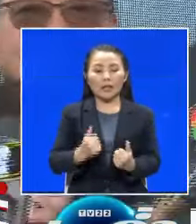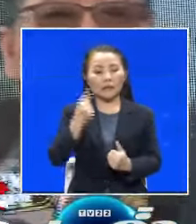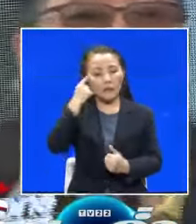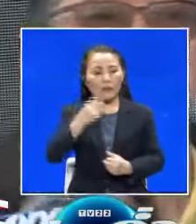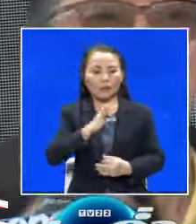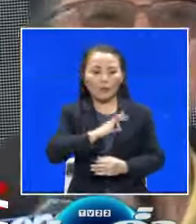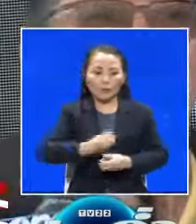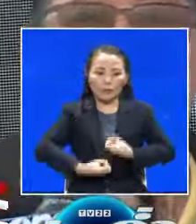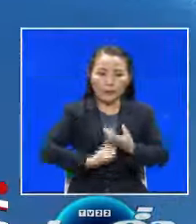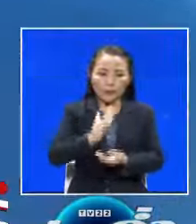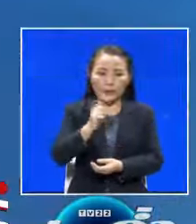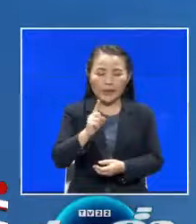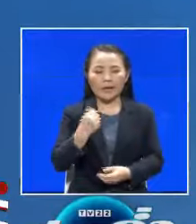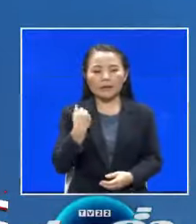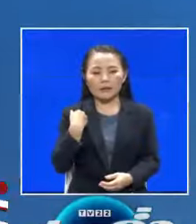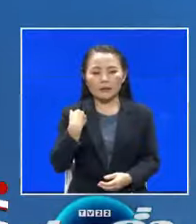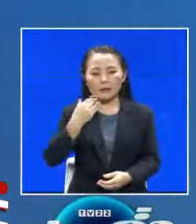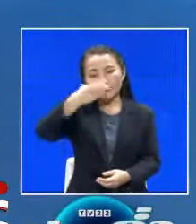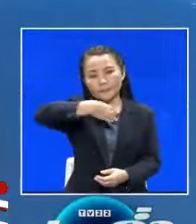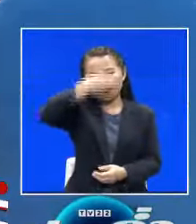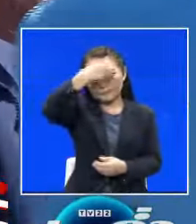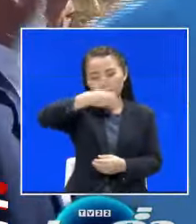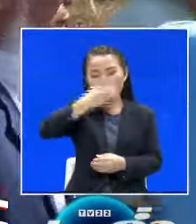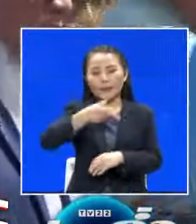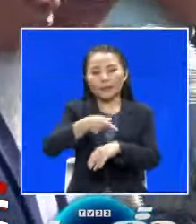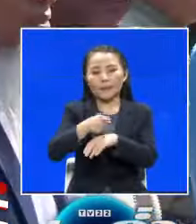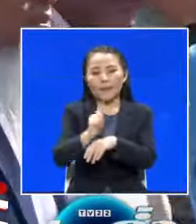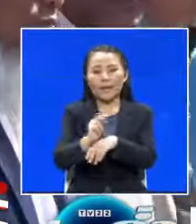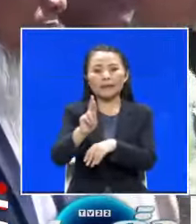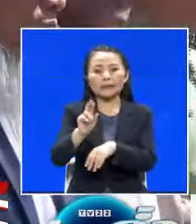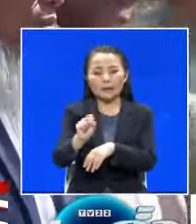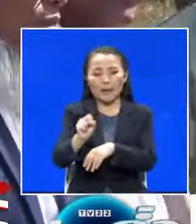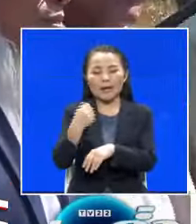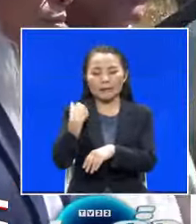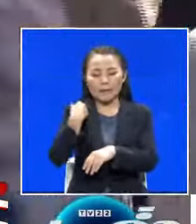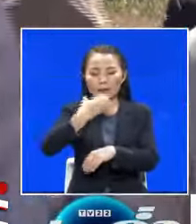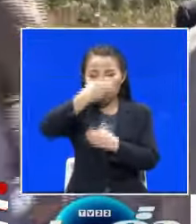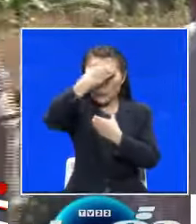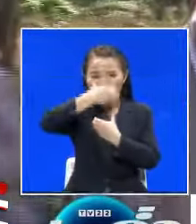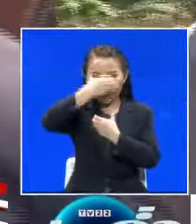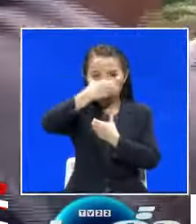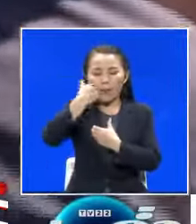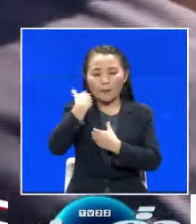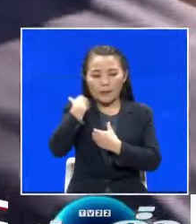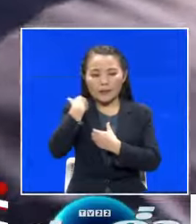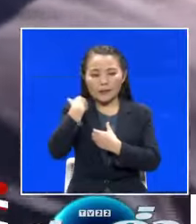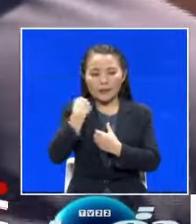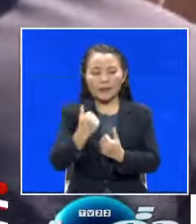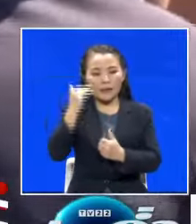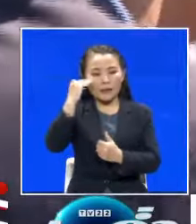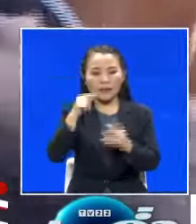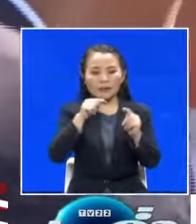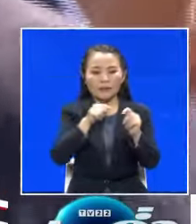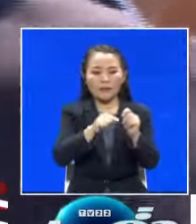นในเรื่องนี้นะคะก็คือคุณวันมูฮัมหมัดนอมะทาประธานสภาผู้แทนราษฎรนะคะก็ลงพื้นที่ไปที่ตำ